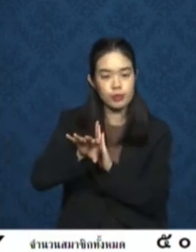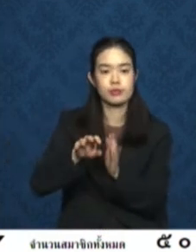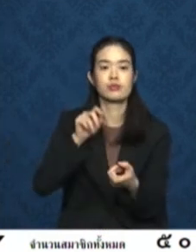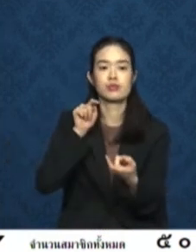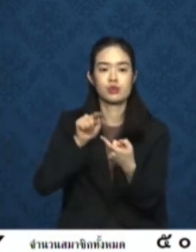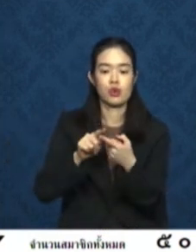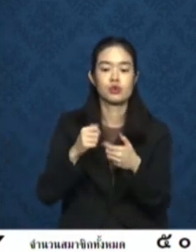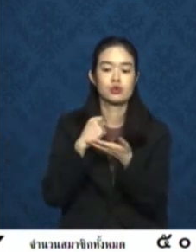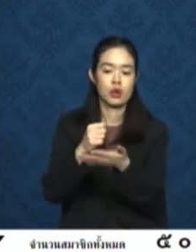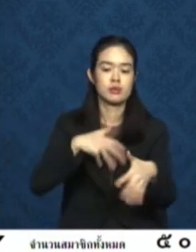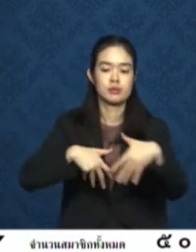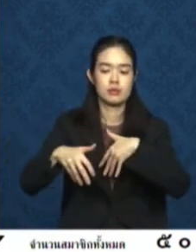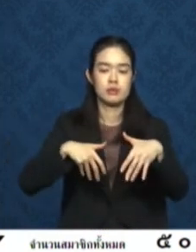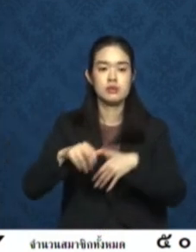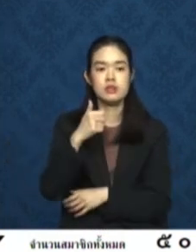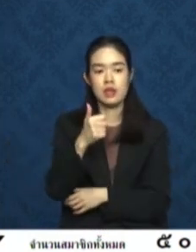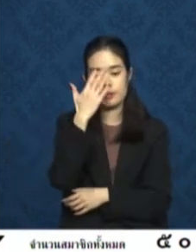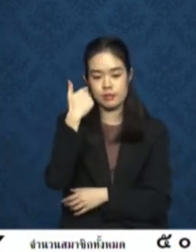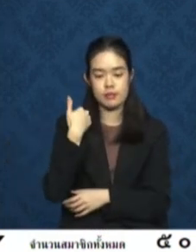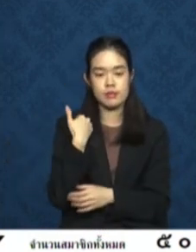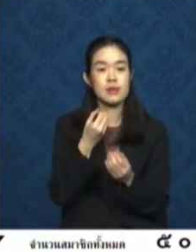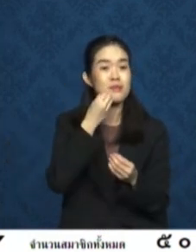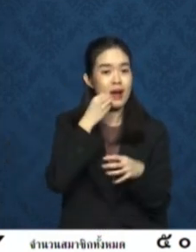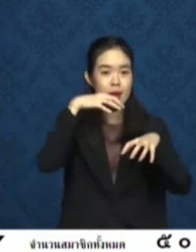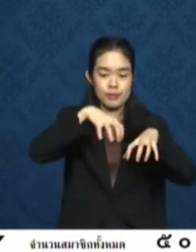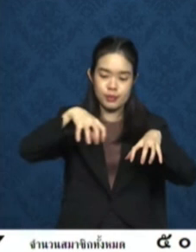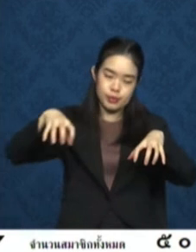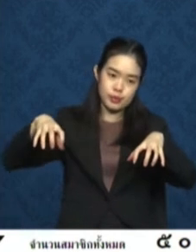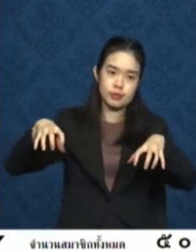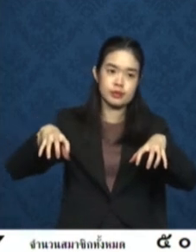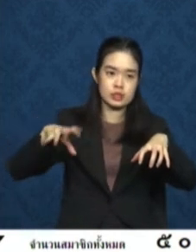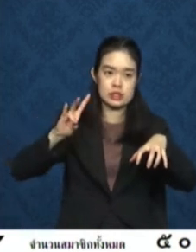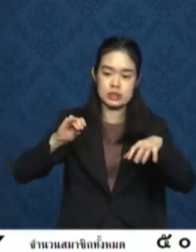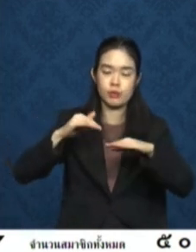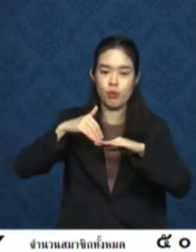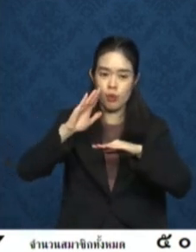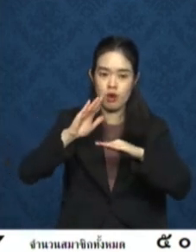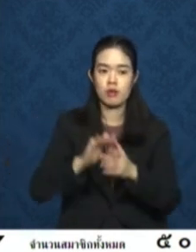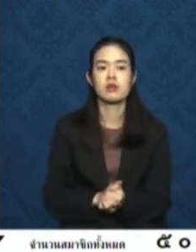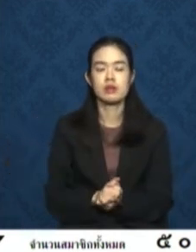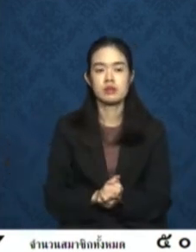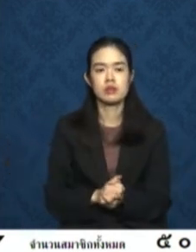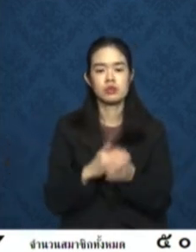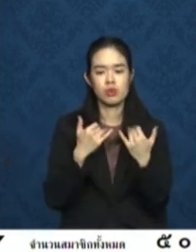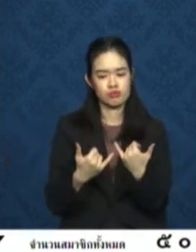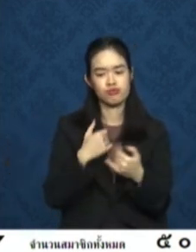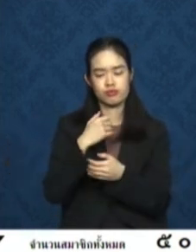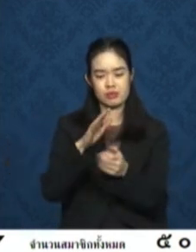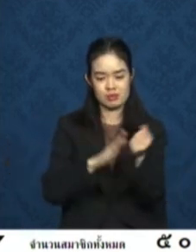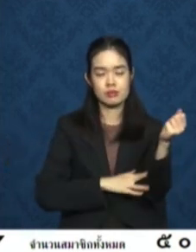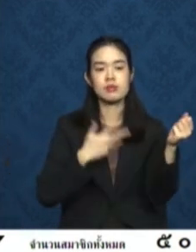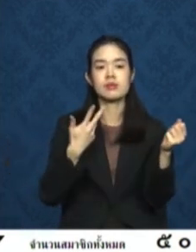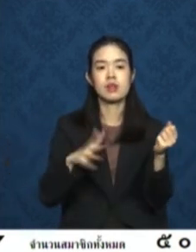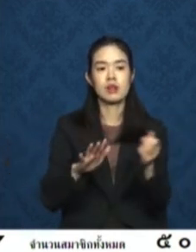บนกบิและตำบวังดาล จำน 70 คัวเรือนพื้นที่ประมาณ 1,700 ไล่โดยได้มีอายุการใช้งานเป็เวลาน